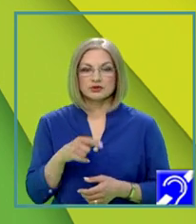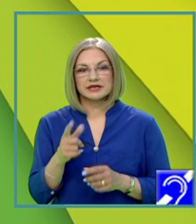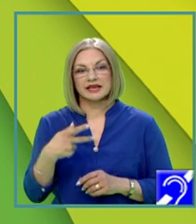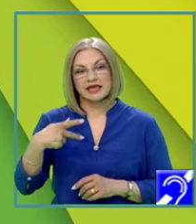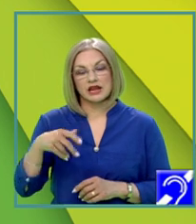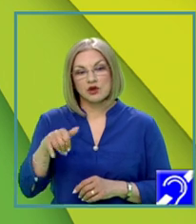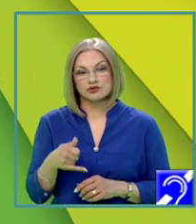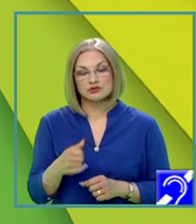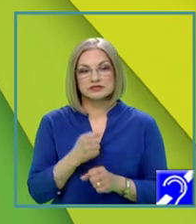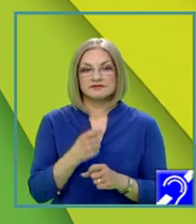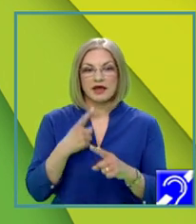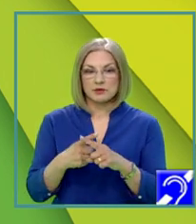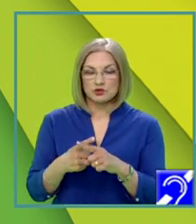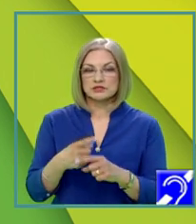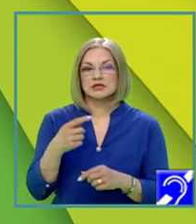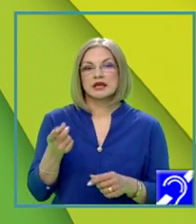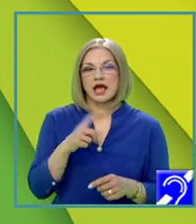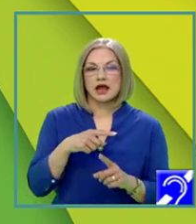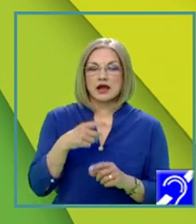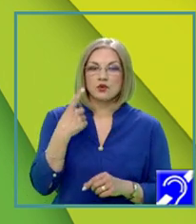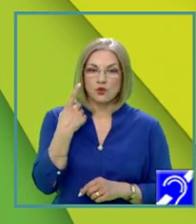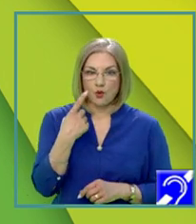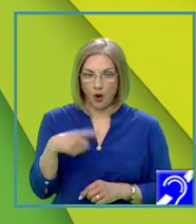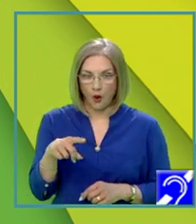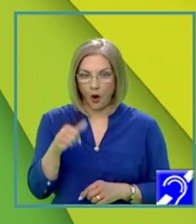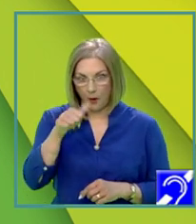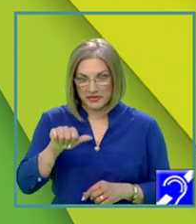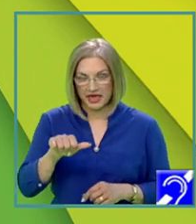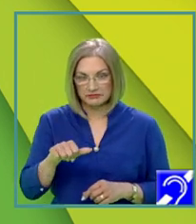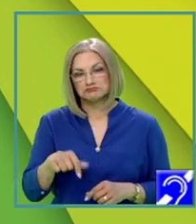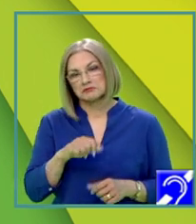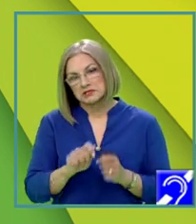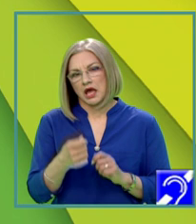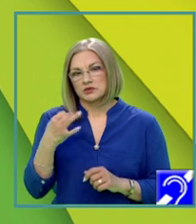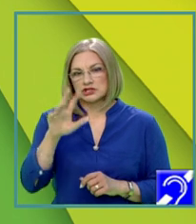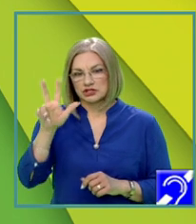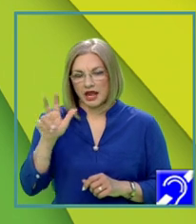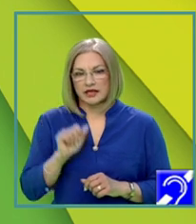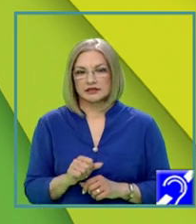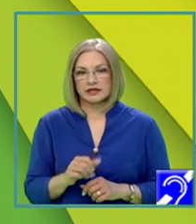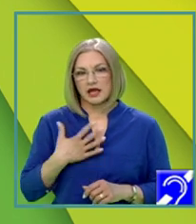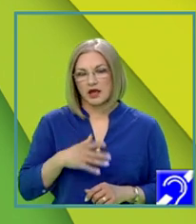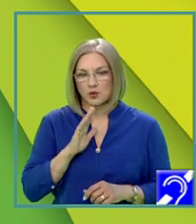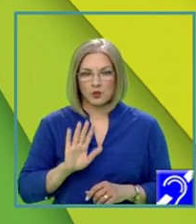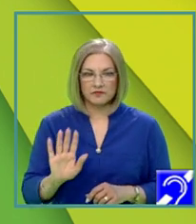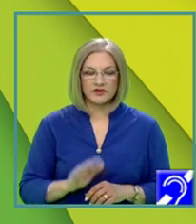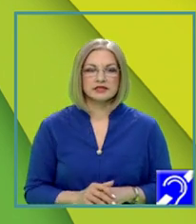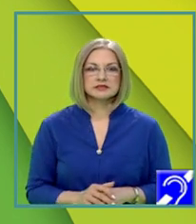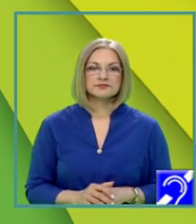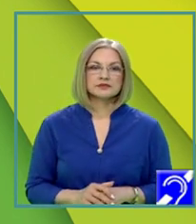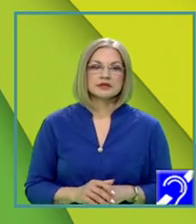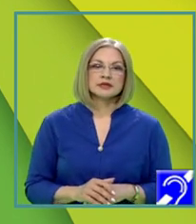prin înmulțire cu 1000 în sau 10 la a treia depinde cum preferați astfel încât să avem căldura degajată exprimată în